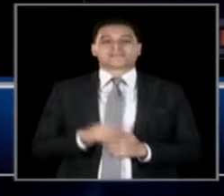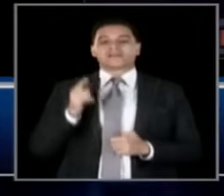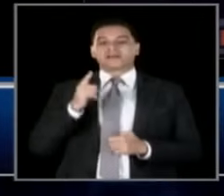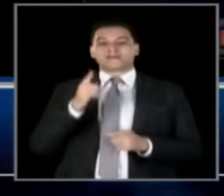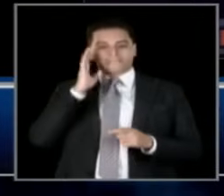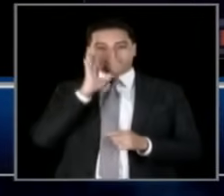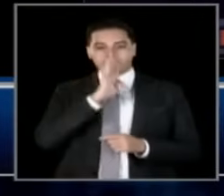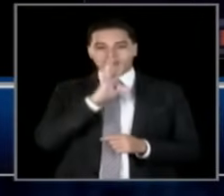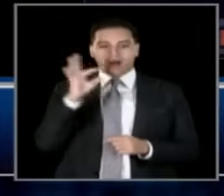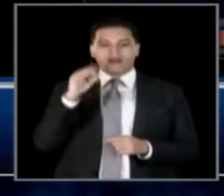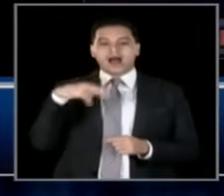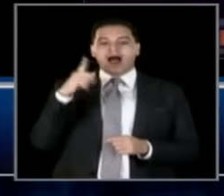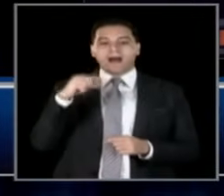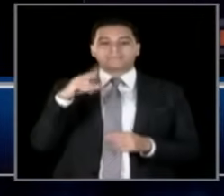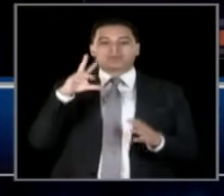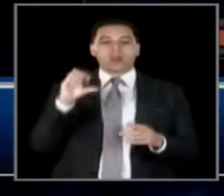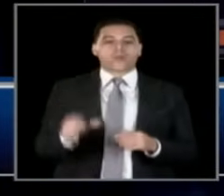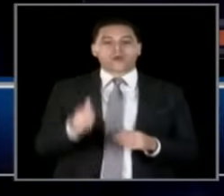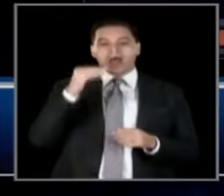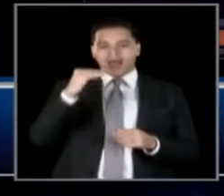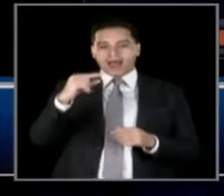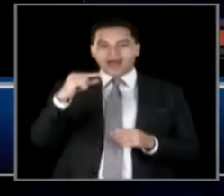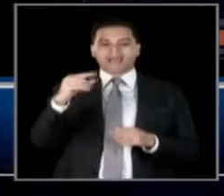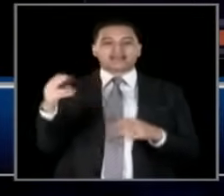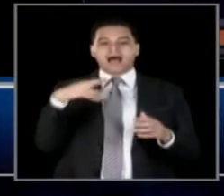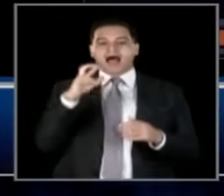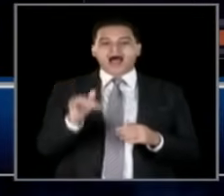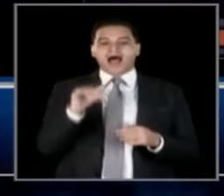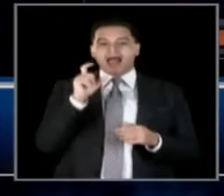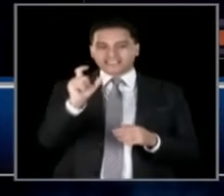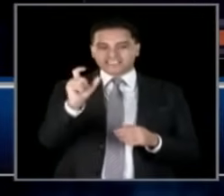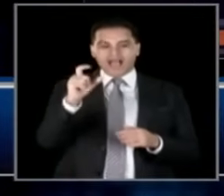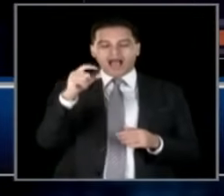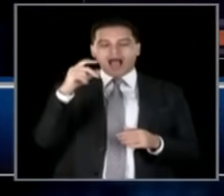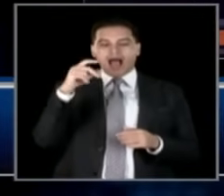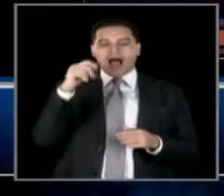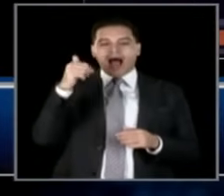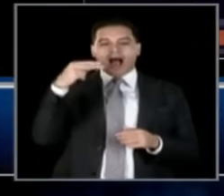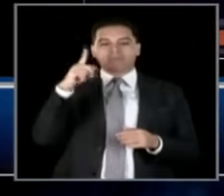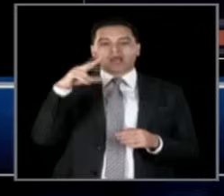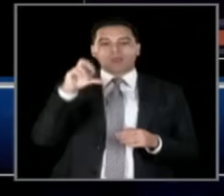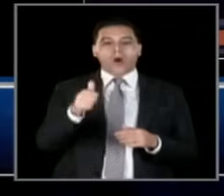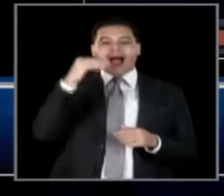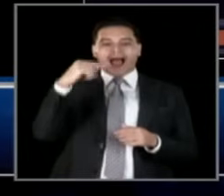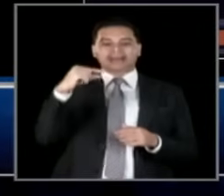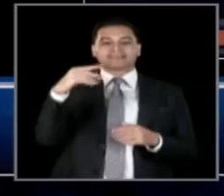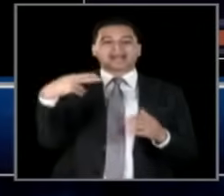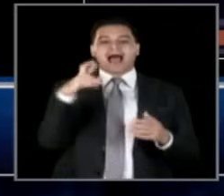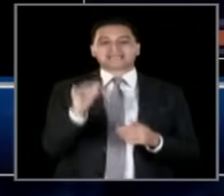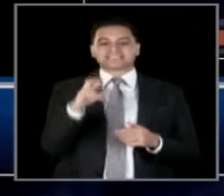أحرز عبد الواحد عزيز الميدالية الأولمبية الوحيدة في تاريخ